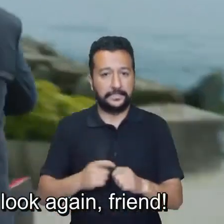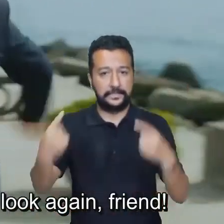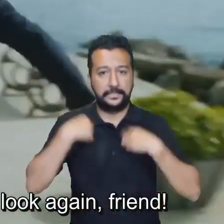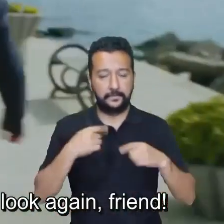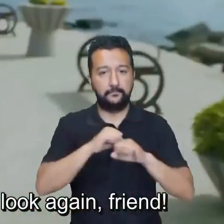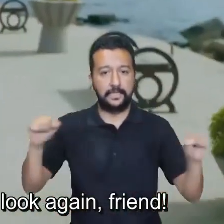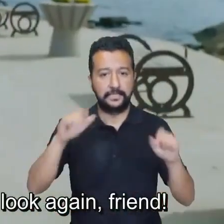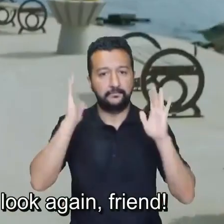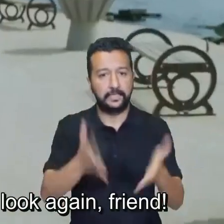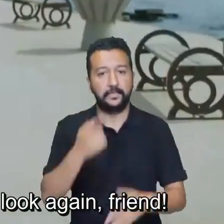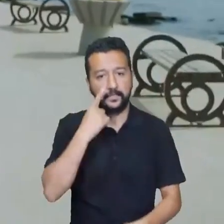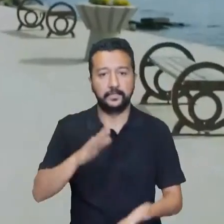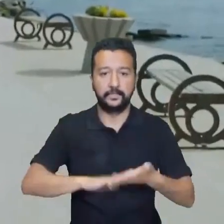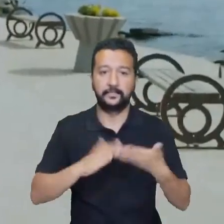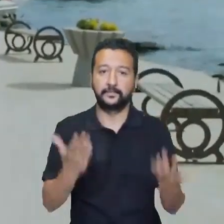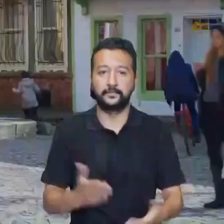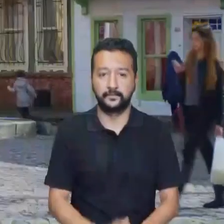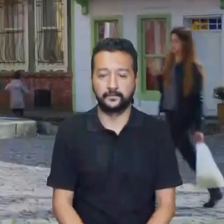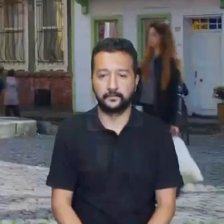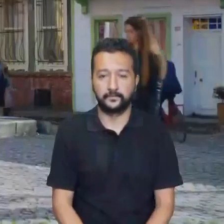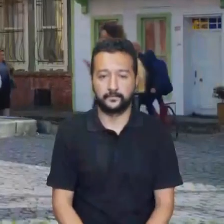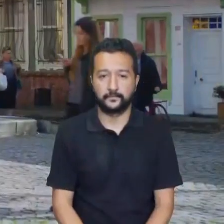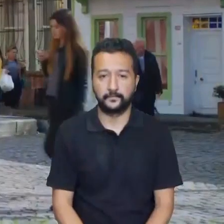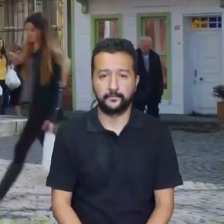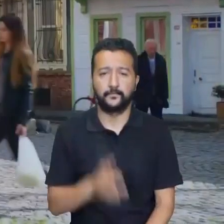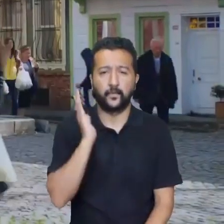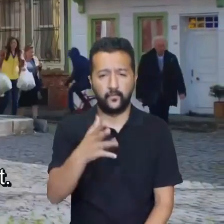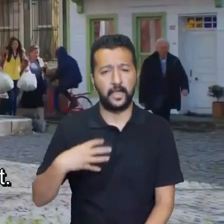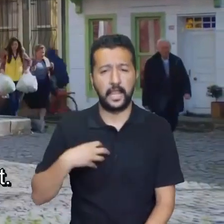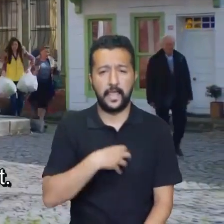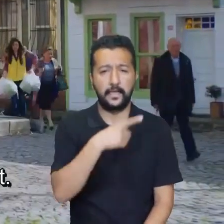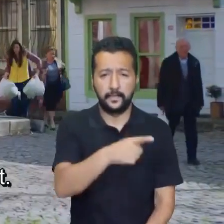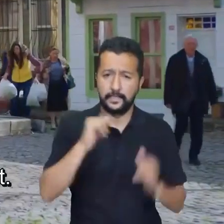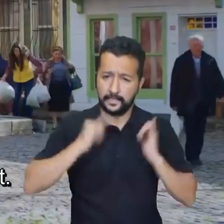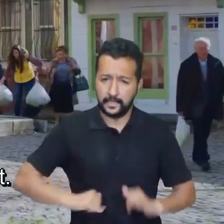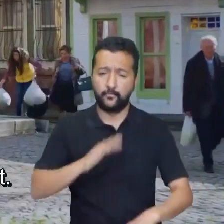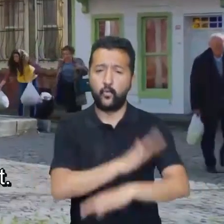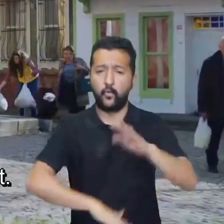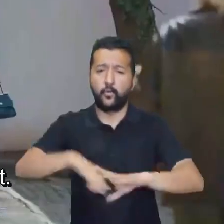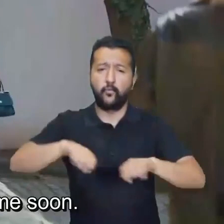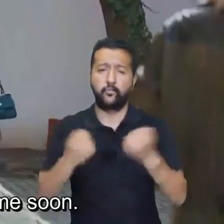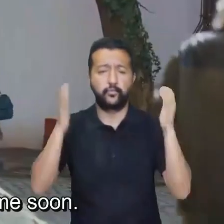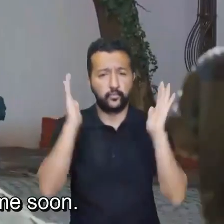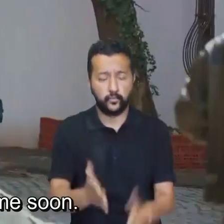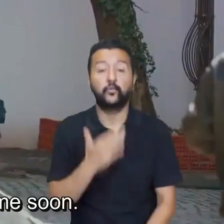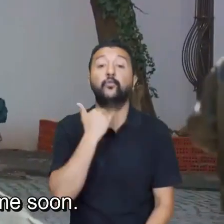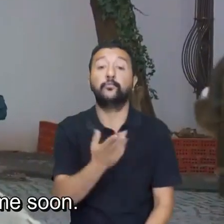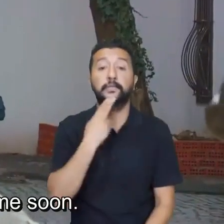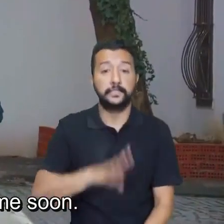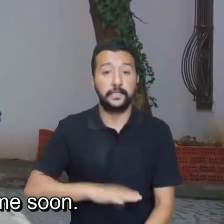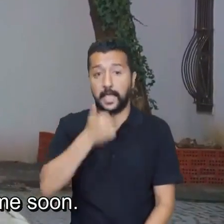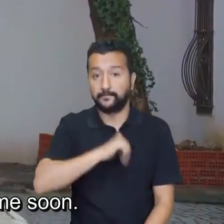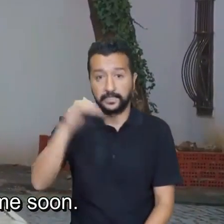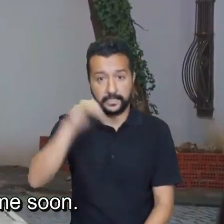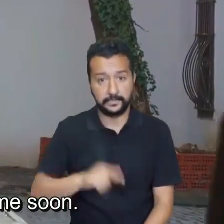yine. Bakar mısın arkadaş? Çantasıyla topukluyor. Of anne ya. Meydan. Dinlenelim biraz. Kollarım koptu. Olmaz kızım,